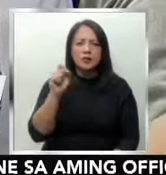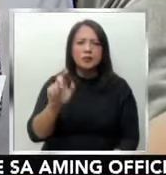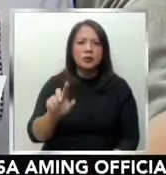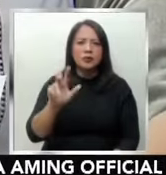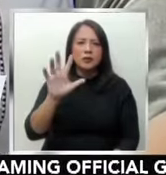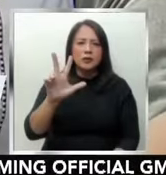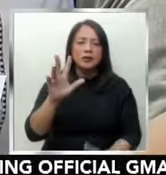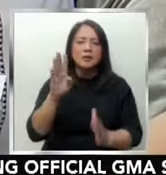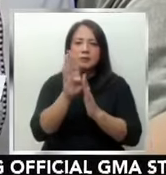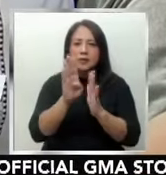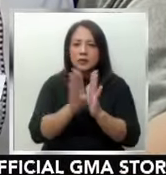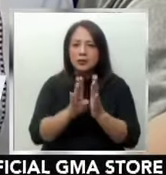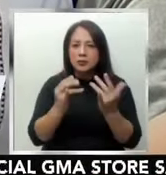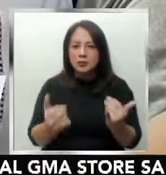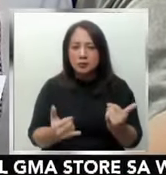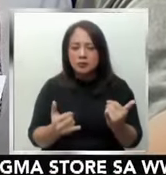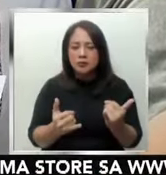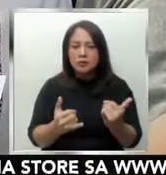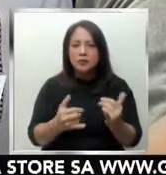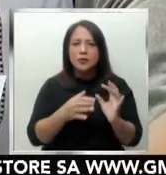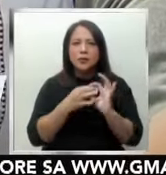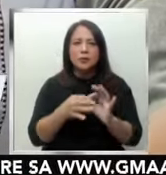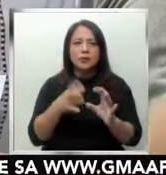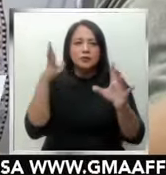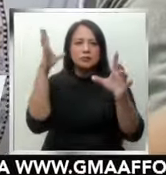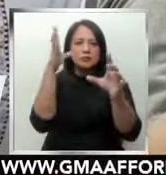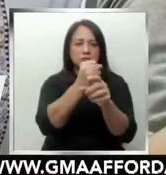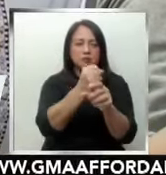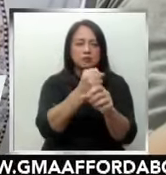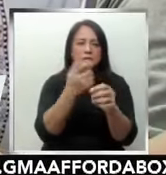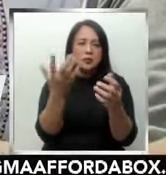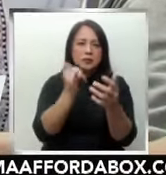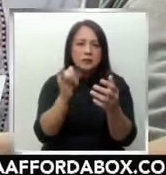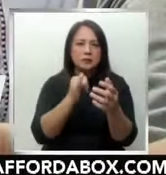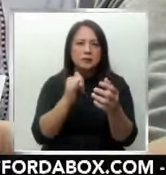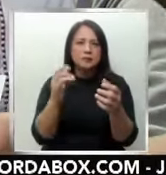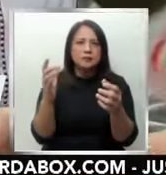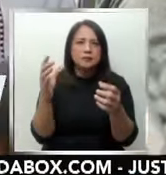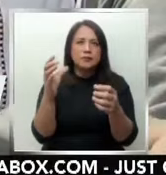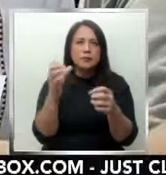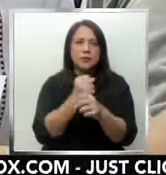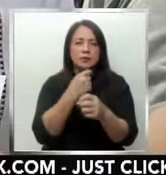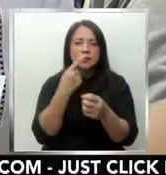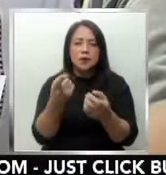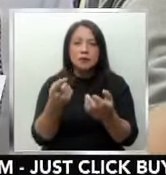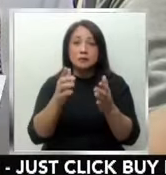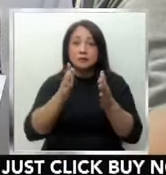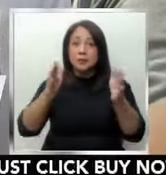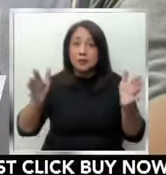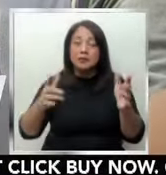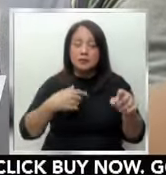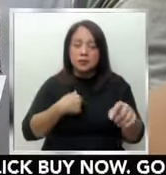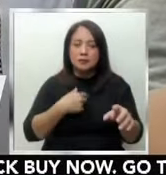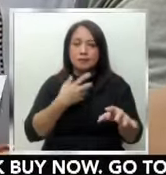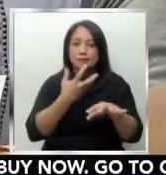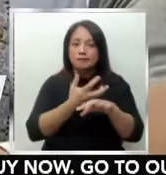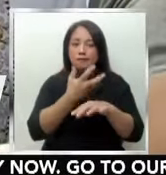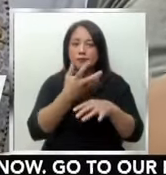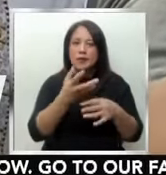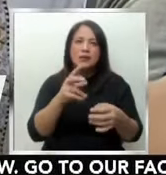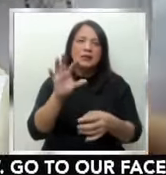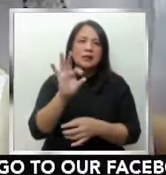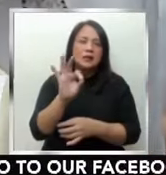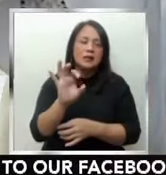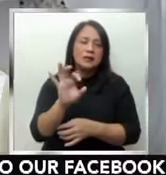now in terms of achievement pinakamalaki sindikato to ha is about 990